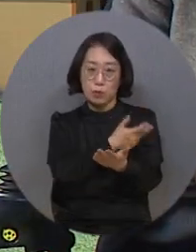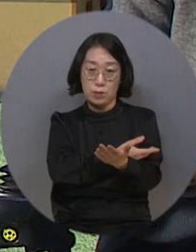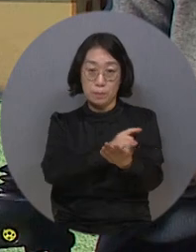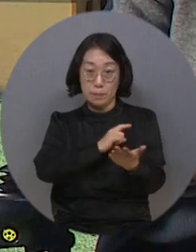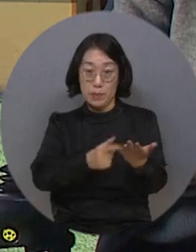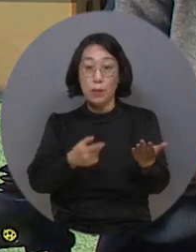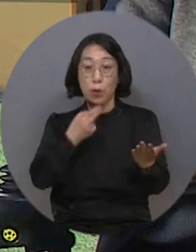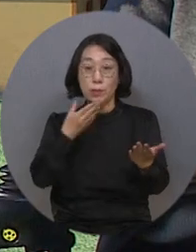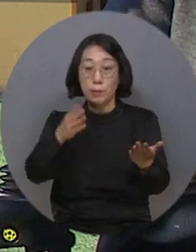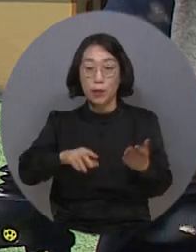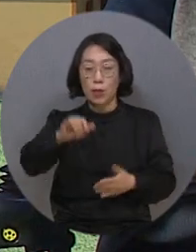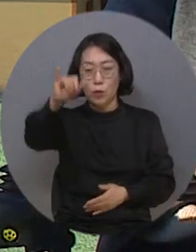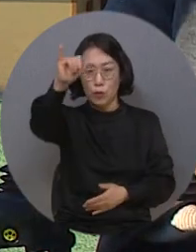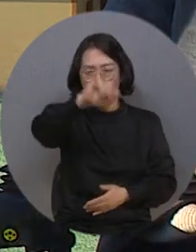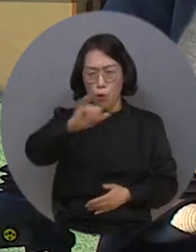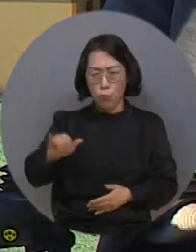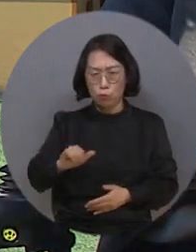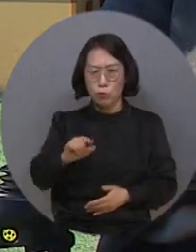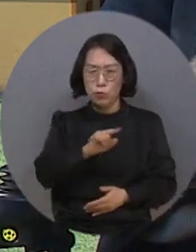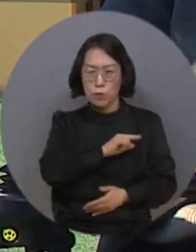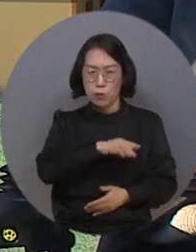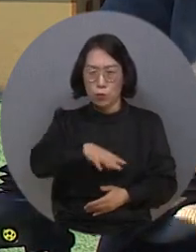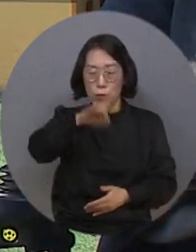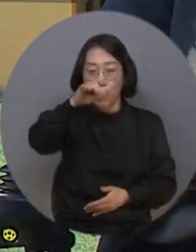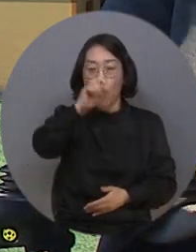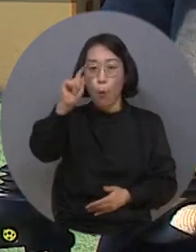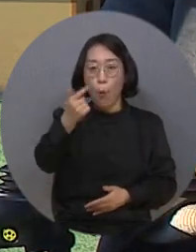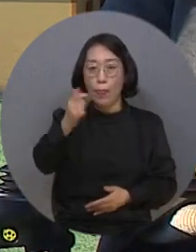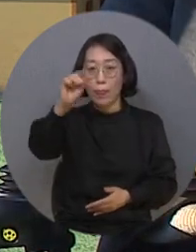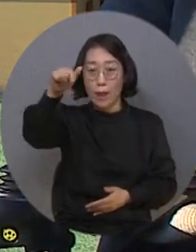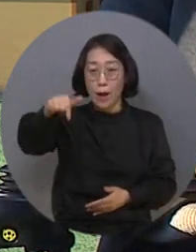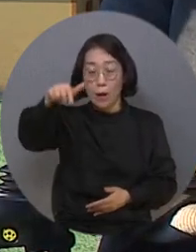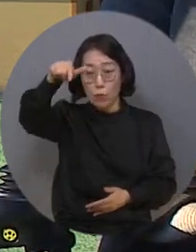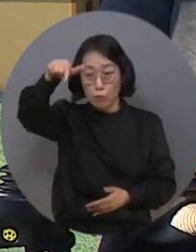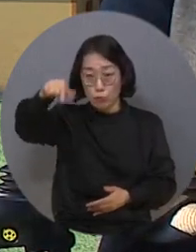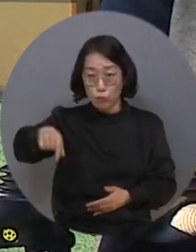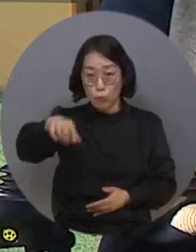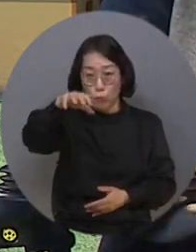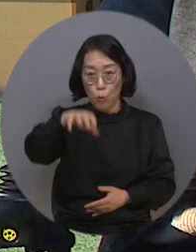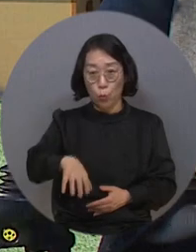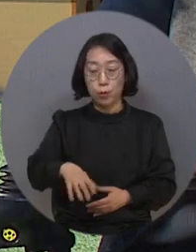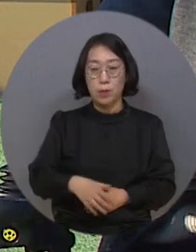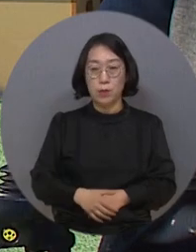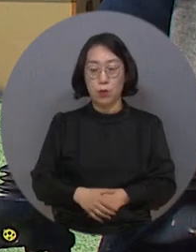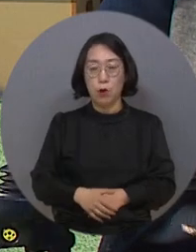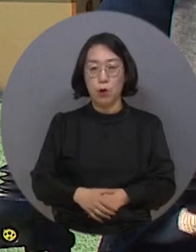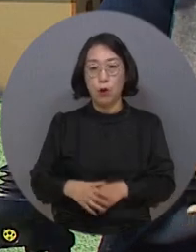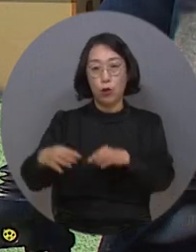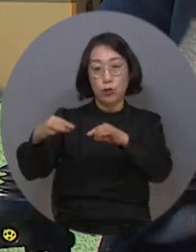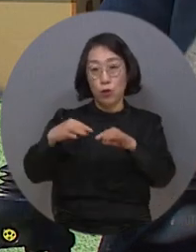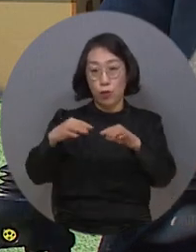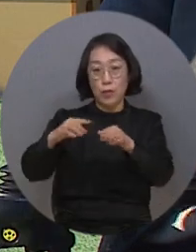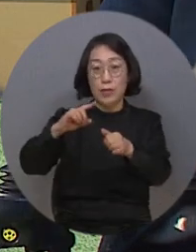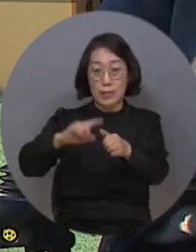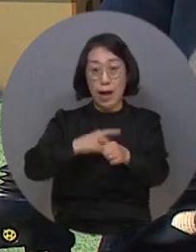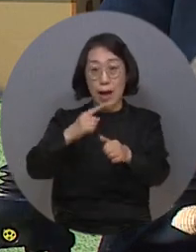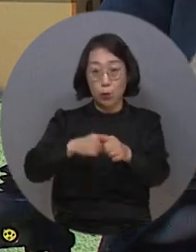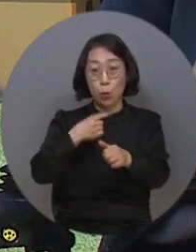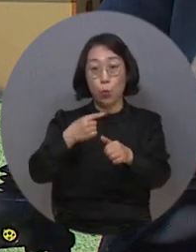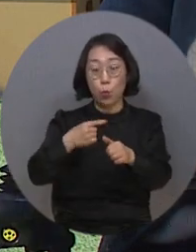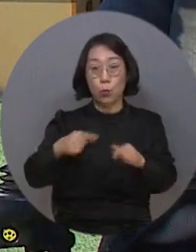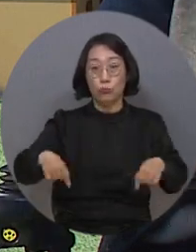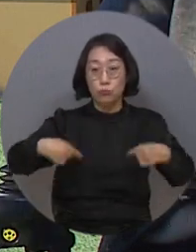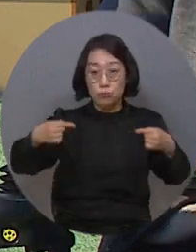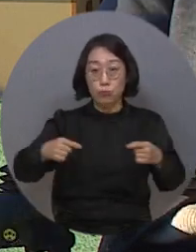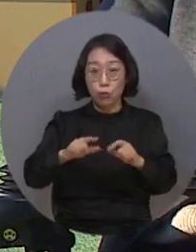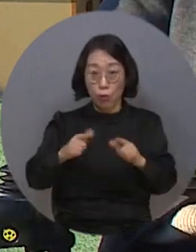전국 최초로 관악구에서 전동 보장구 예, 운전 연습